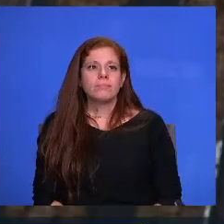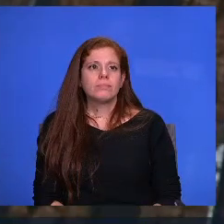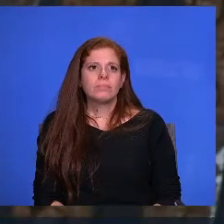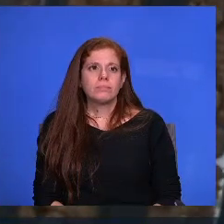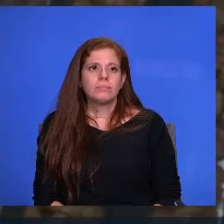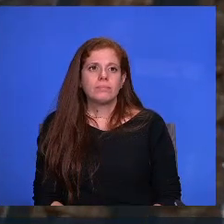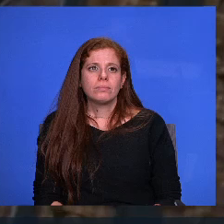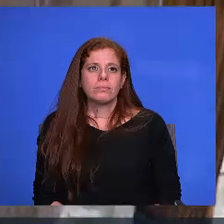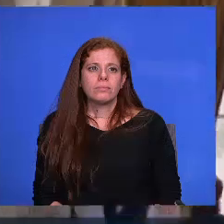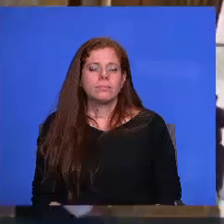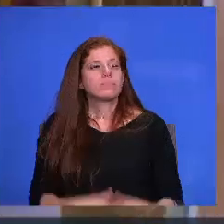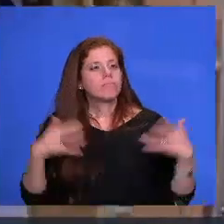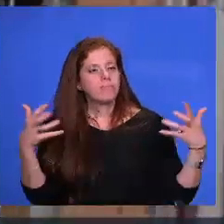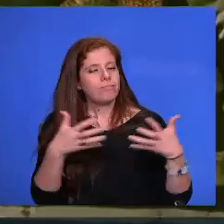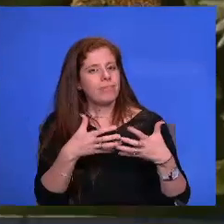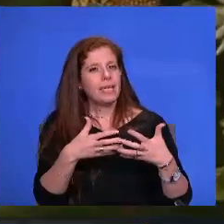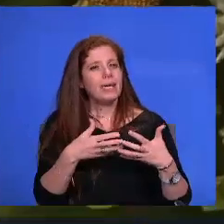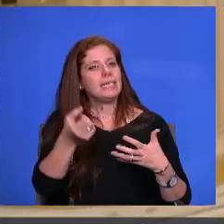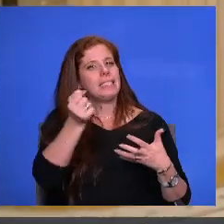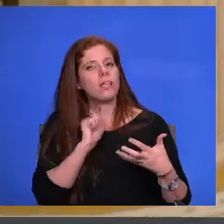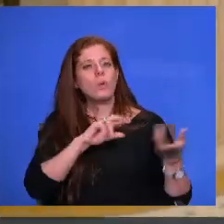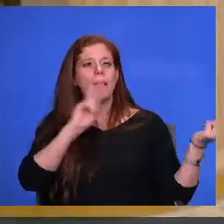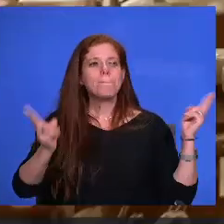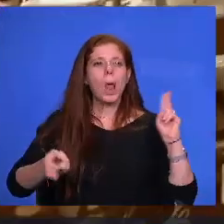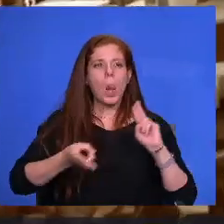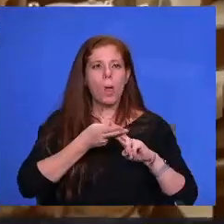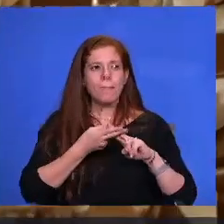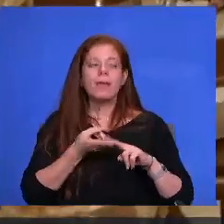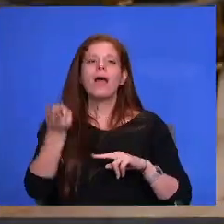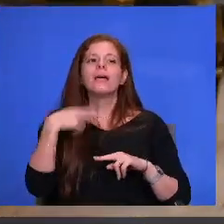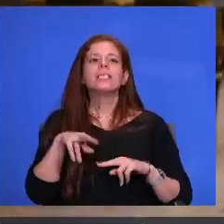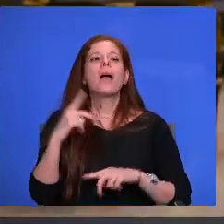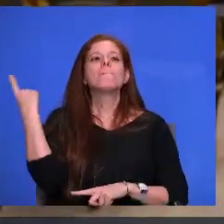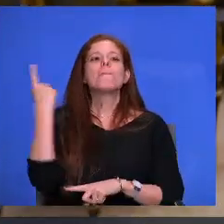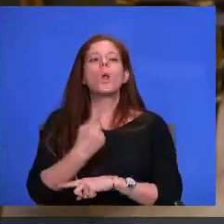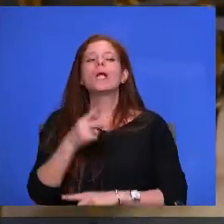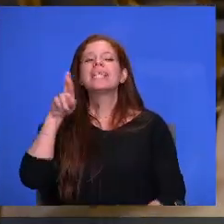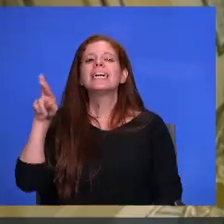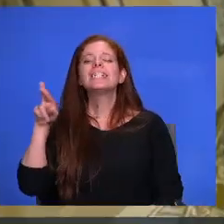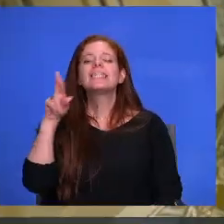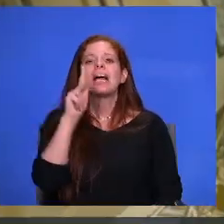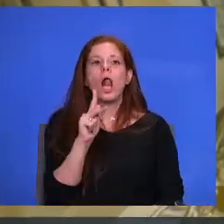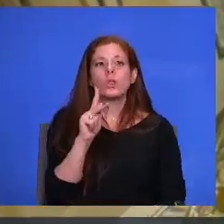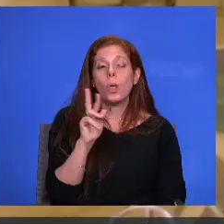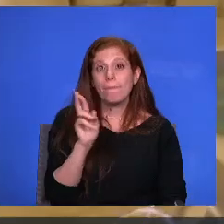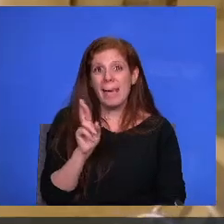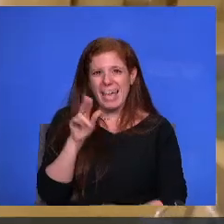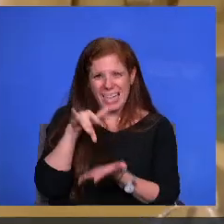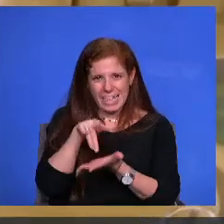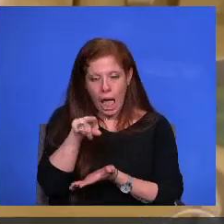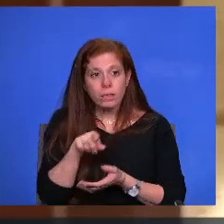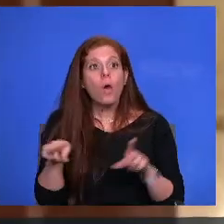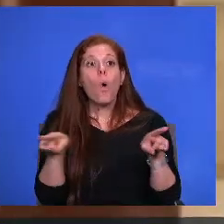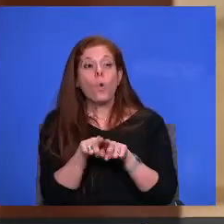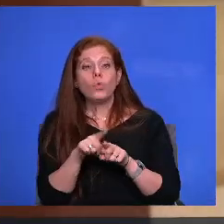כנס התיירות הבינלאומי הנחשב התקיים במלון היוקרתי ריץ קרלטון בריאד. אותו מלון ששימש לפני כמה שנים בית